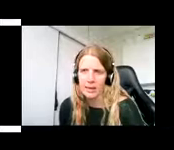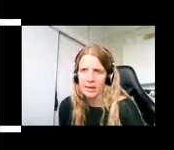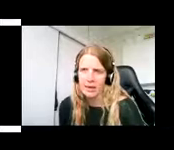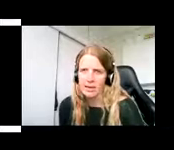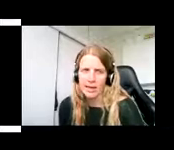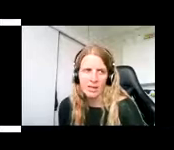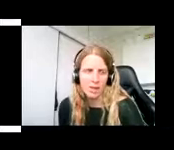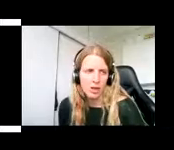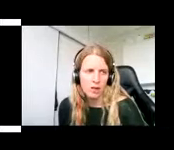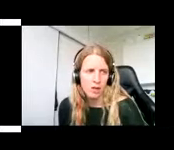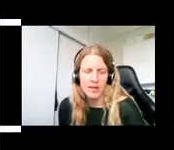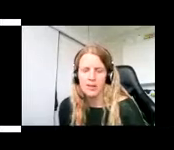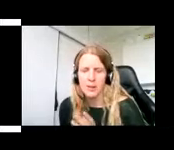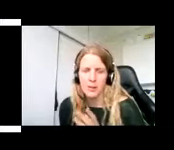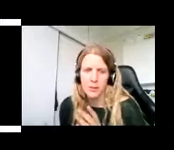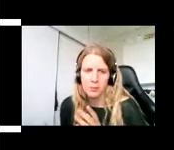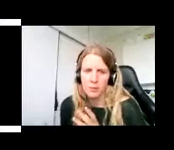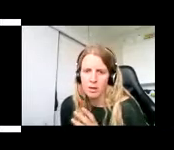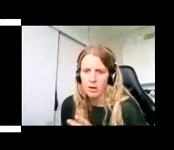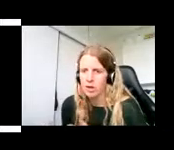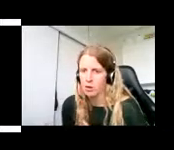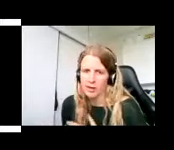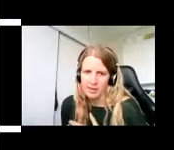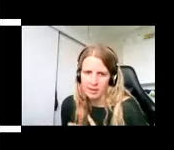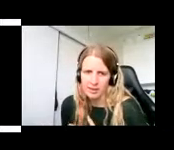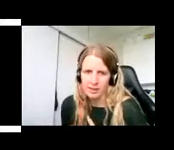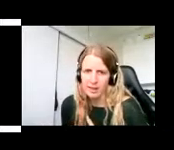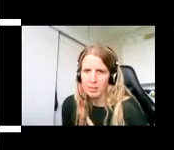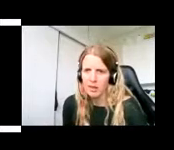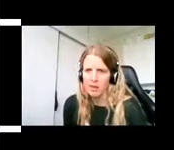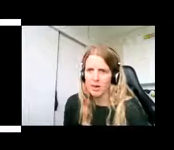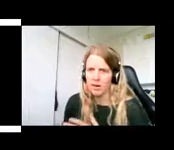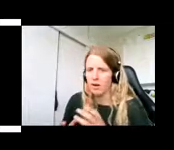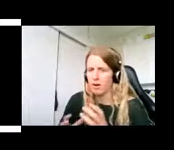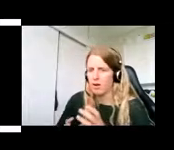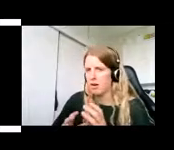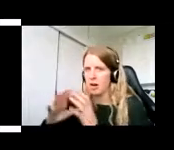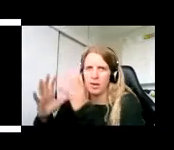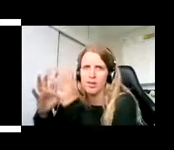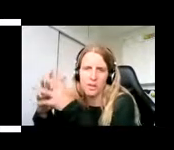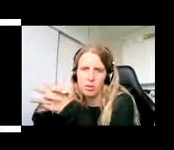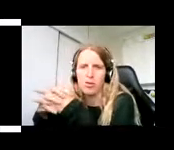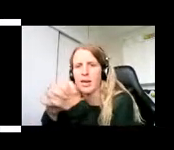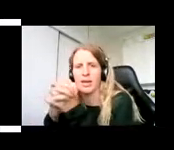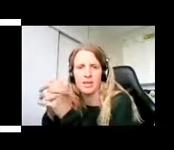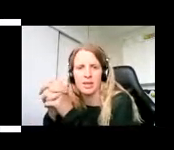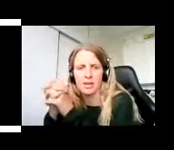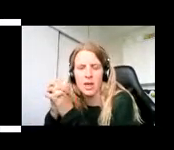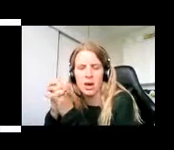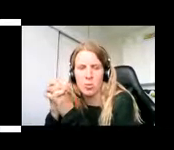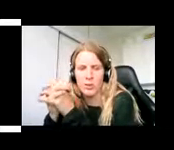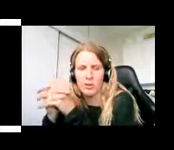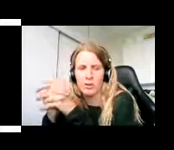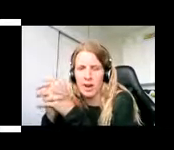eigenlijk als je aansluit, als je iets organiseert, dat je niet per se allemaal hetzelfde kunt